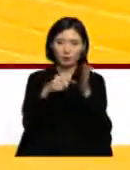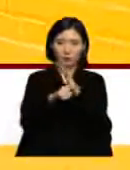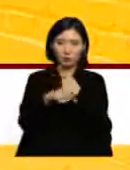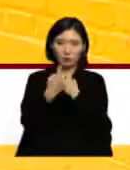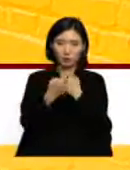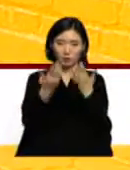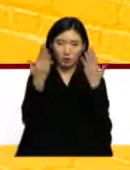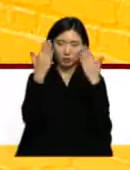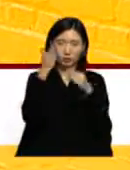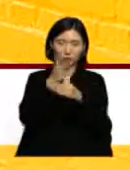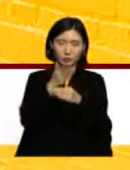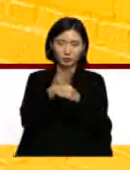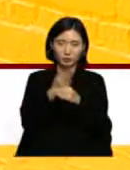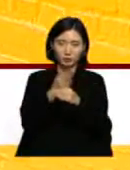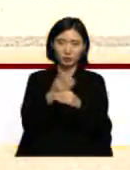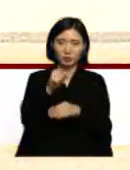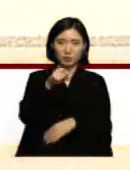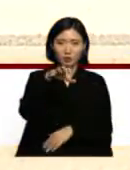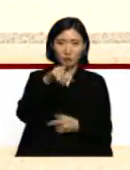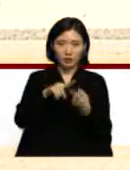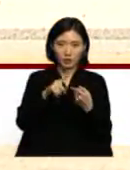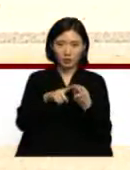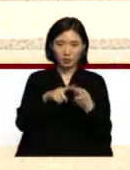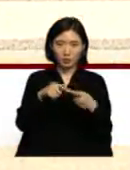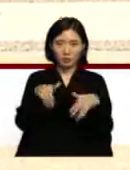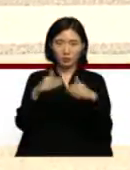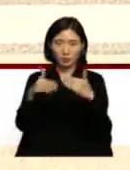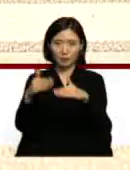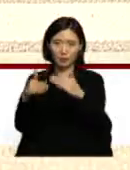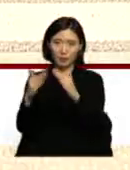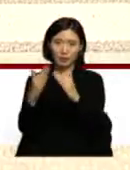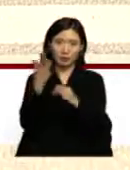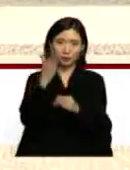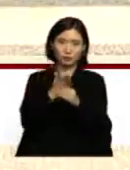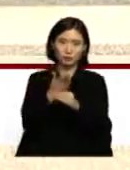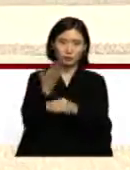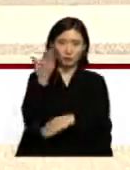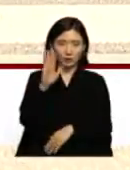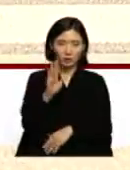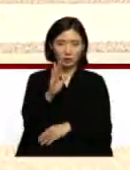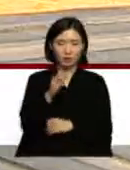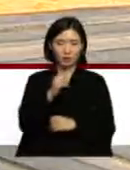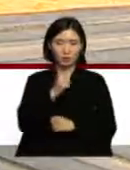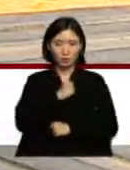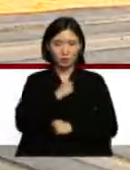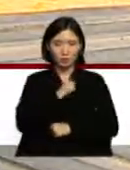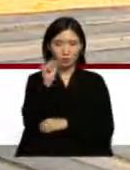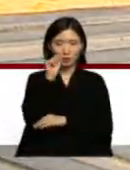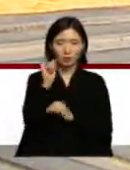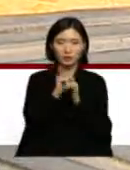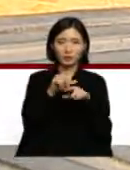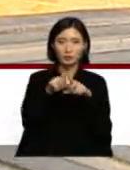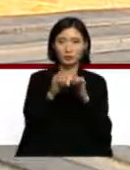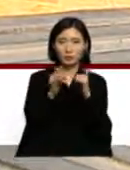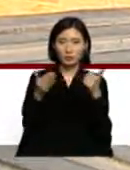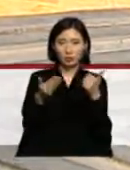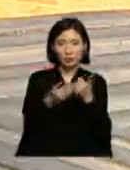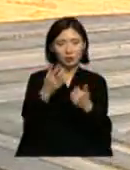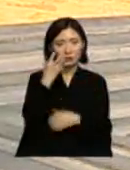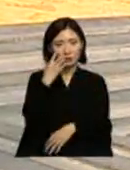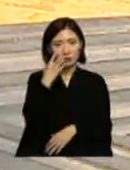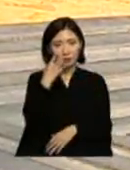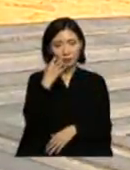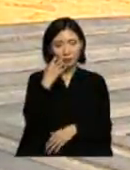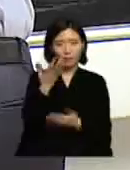옐로 카펫을 늘려나가는 추세입니다. 그런데 정작 경각심을 가져야 할 운전자들 또 시민들에겐 아직 생소한